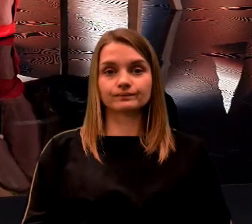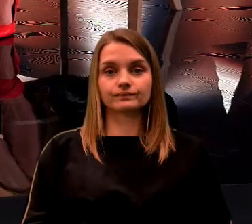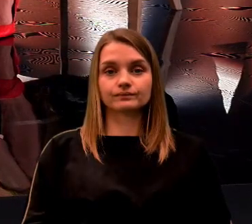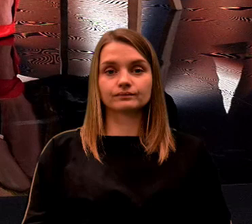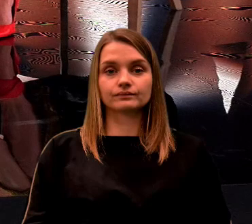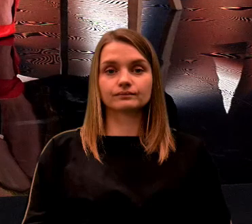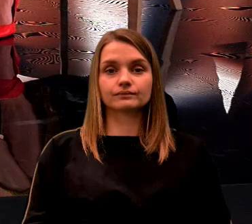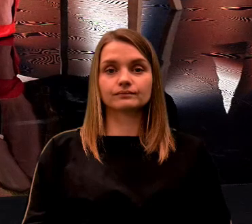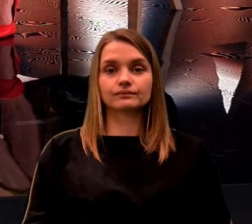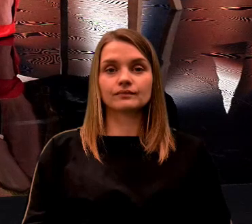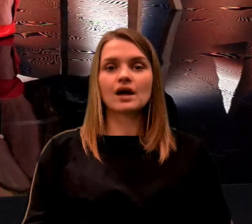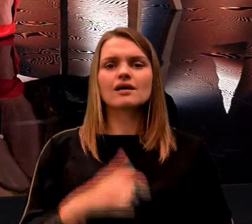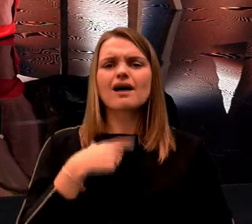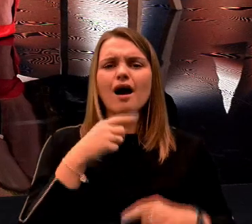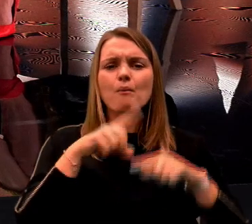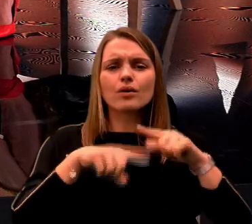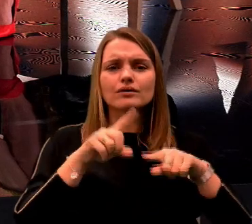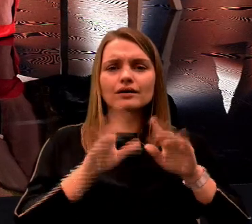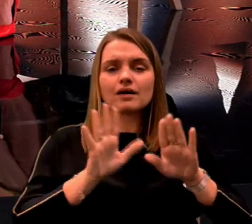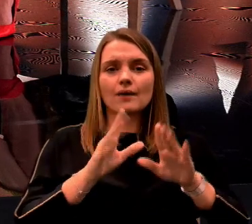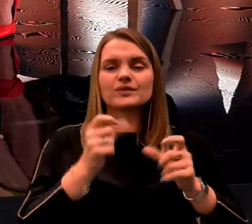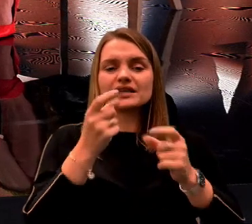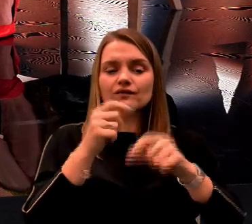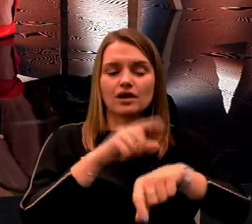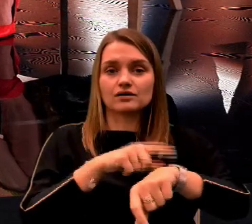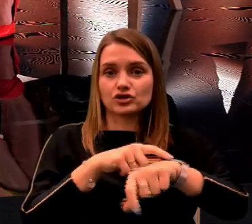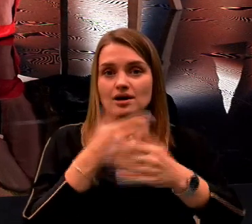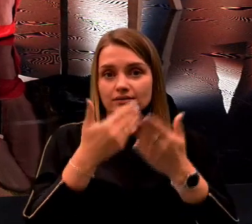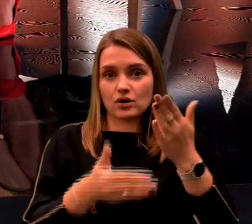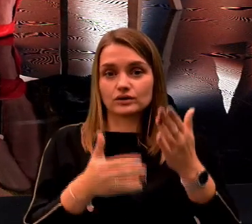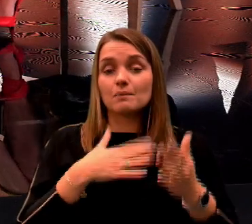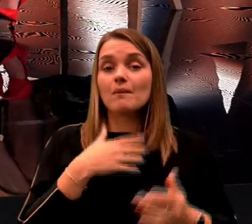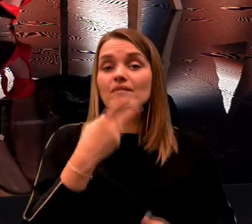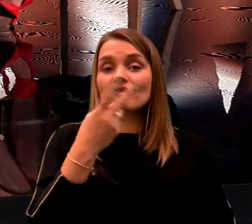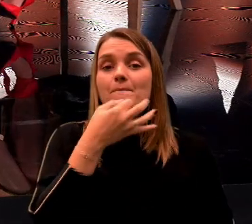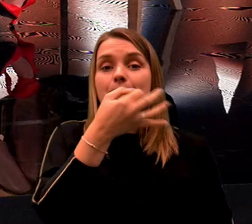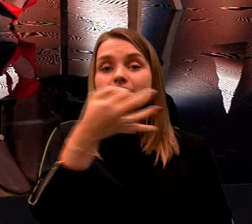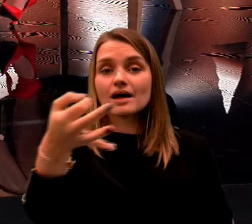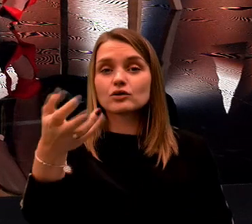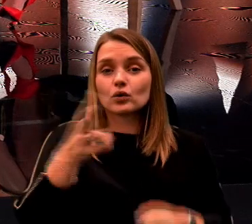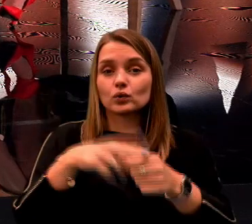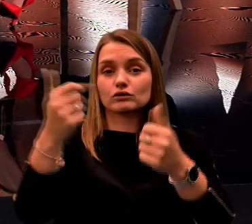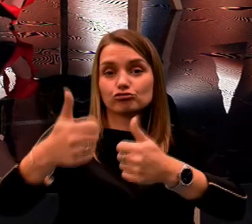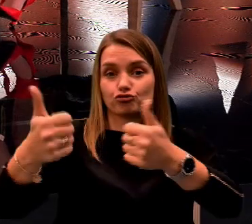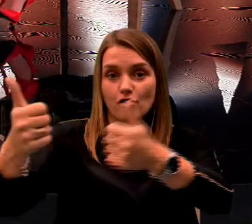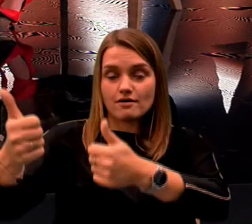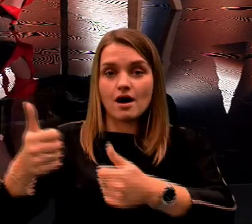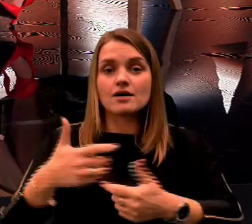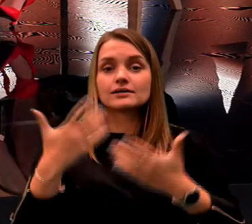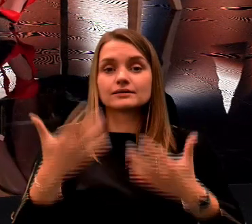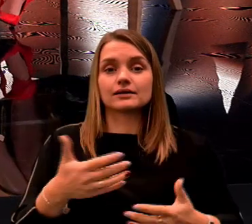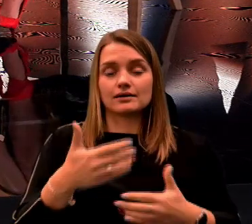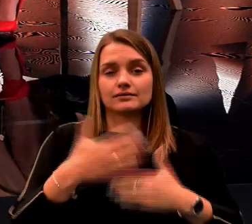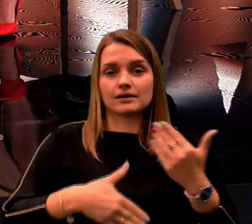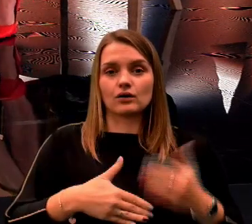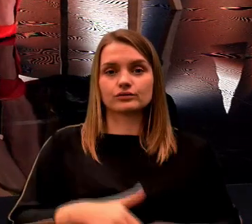o polityce, tylko o kontekście. Słuchajcie, kończy nam się czas, a mamy dwa pytania z sali, które czekają już dosyć długo, więc chciałabym jakby nimi